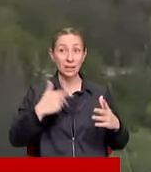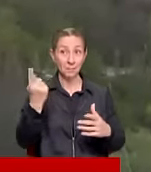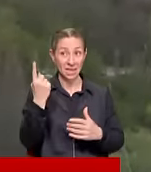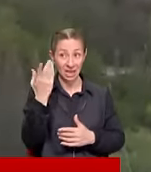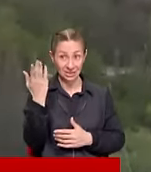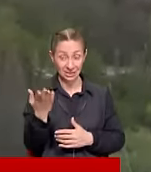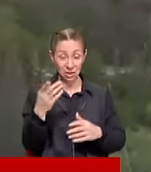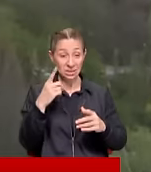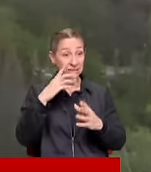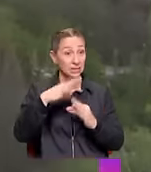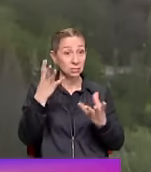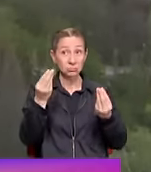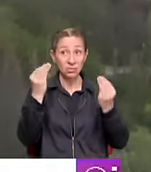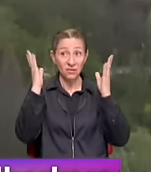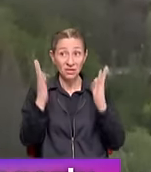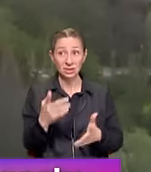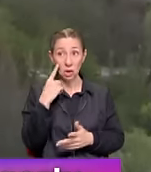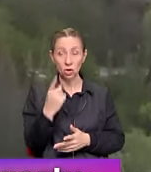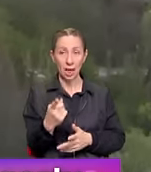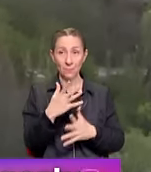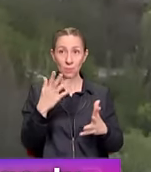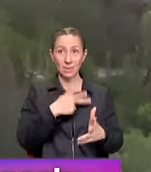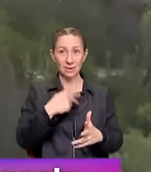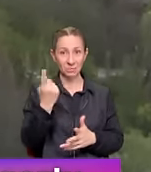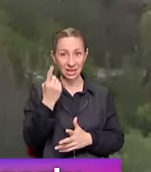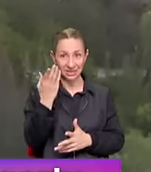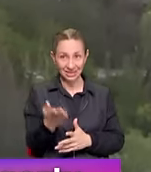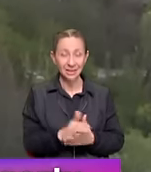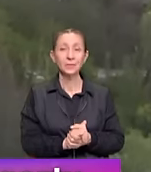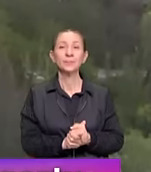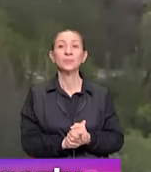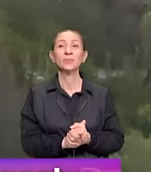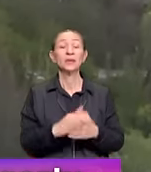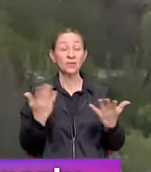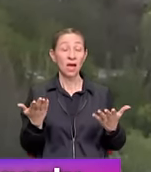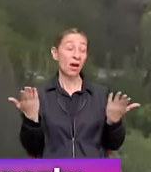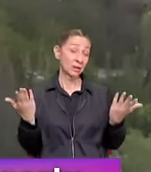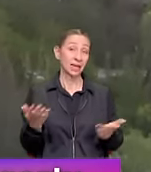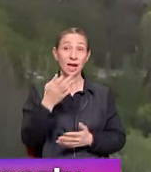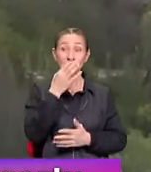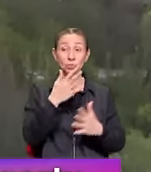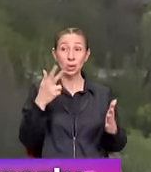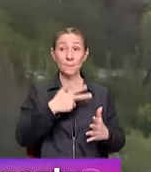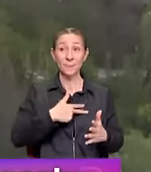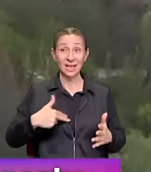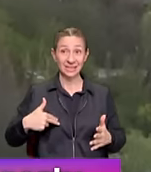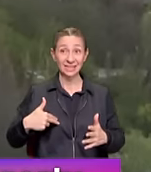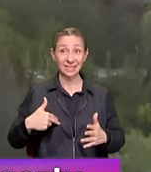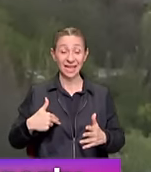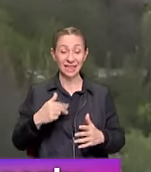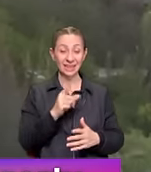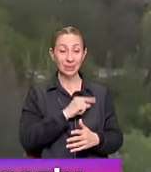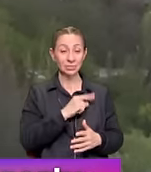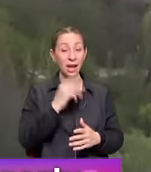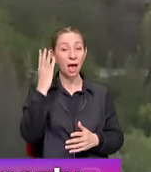belediyelerinden, nüfusu bakımından en büyük belediyelerinden bir tanesi. Ve artık Ankara Büyükşehir Belediyesi'nde de